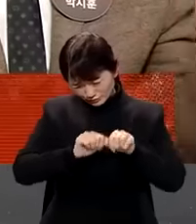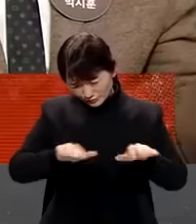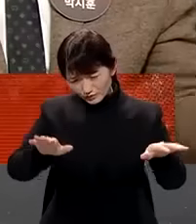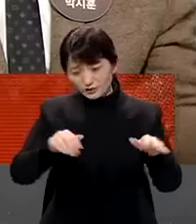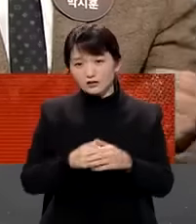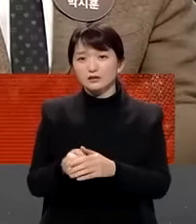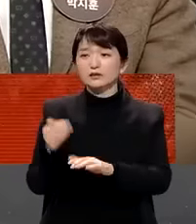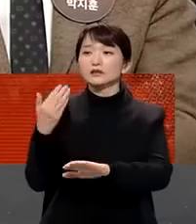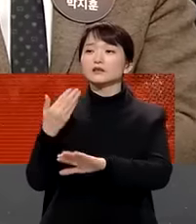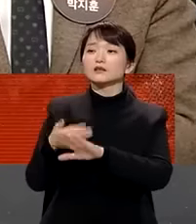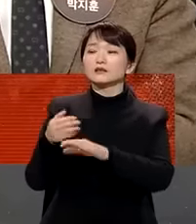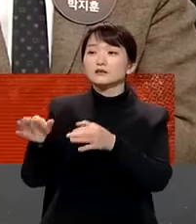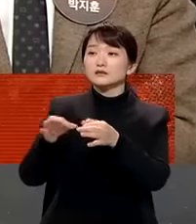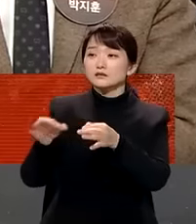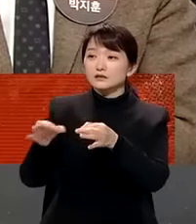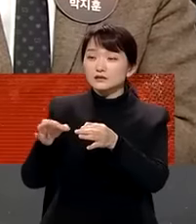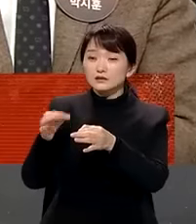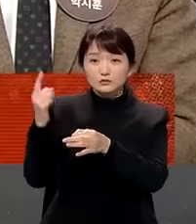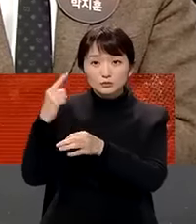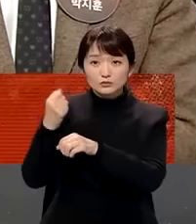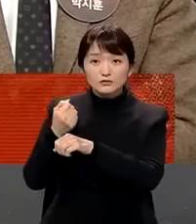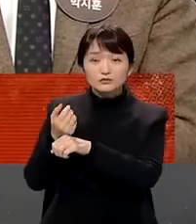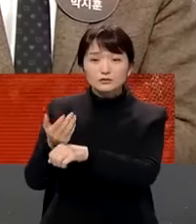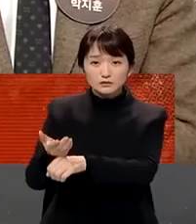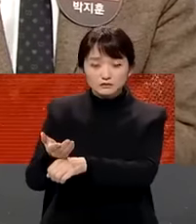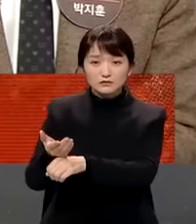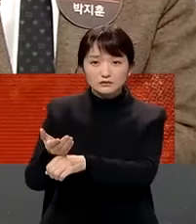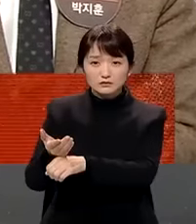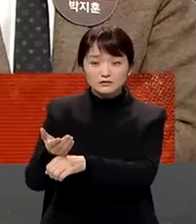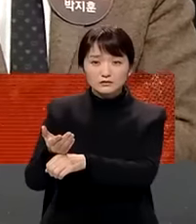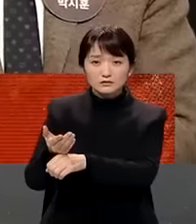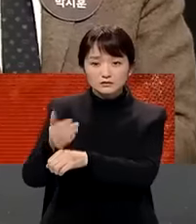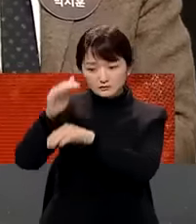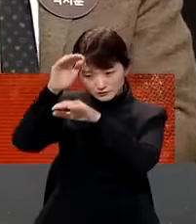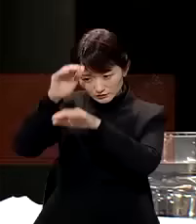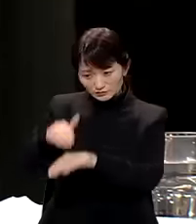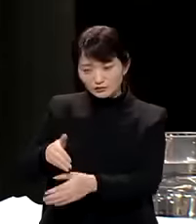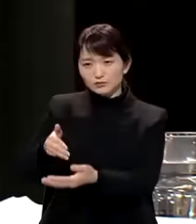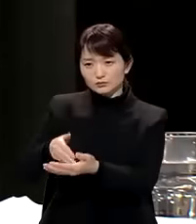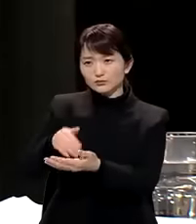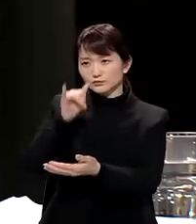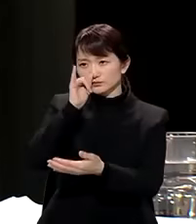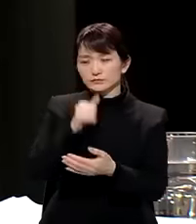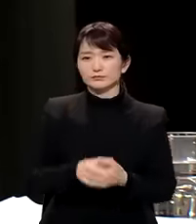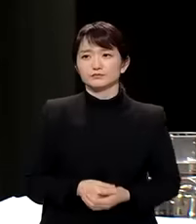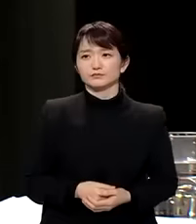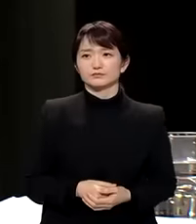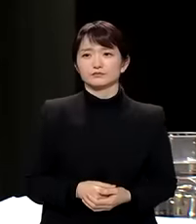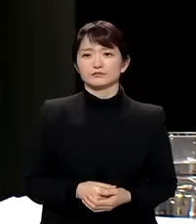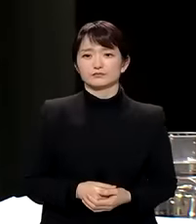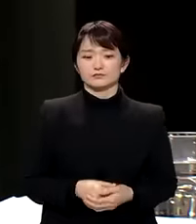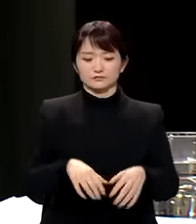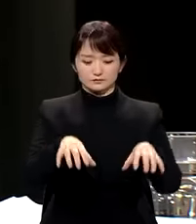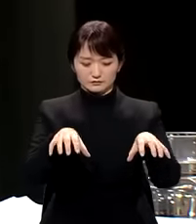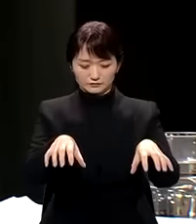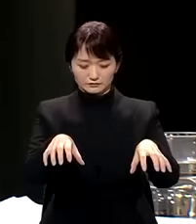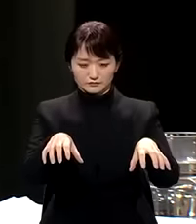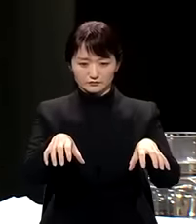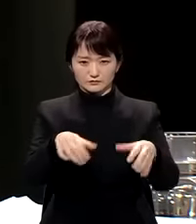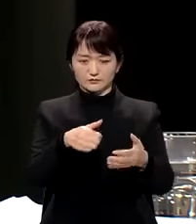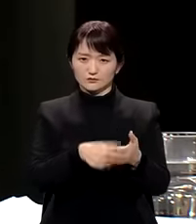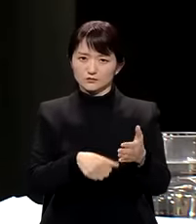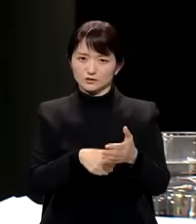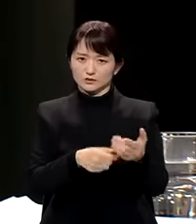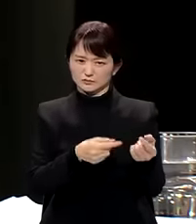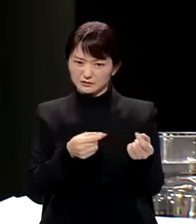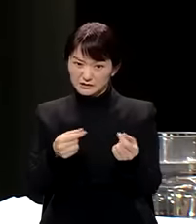다른 매장 직원들이 전한이 소식들이 속속 보도가 됐었습니다 그러니까 비슷한 공간에 같은 공간에서 비슷한 품목을 팔면